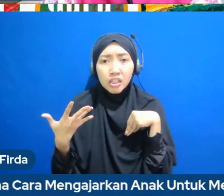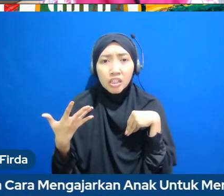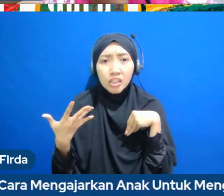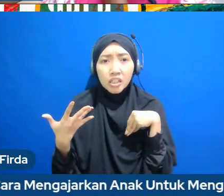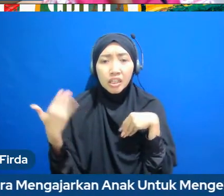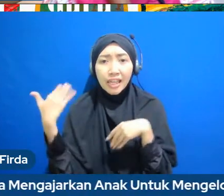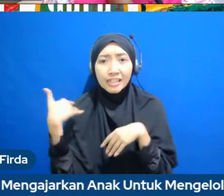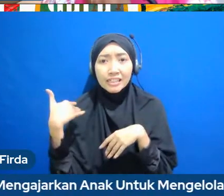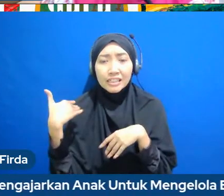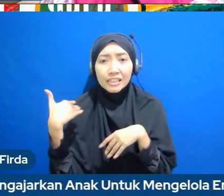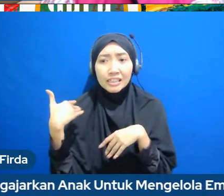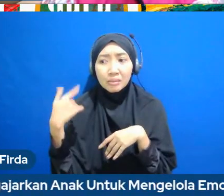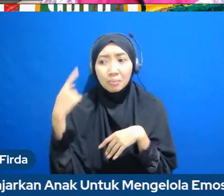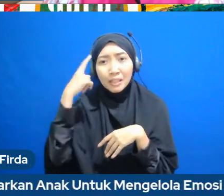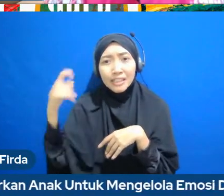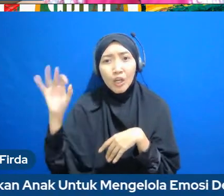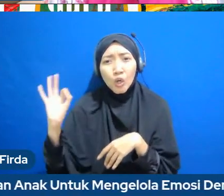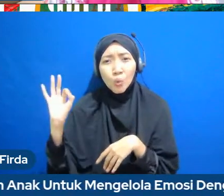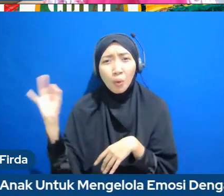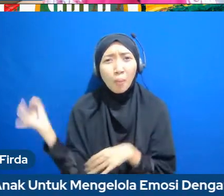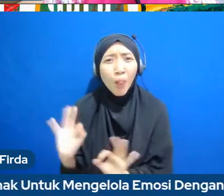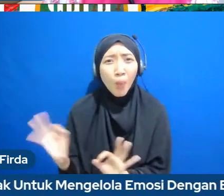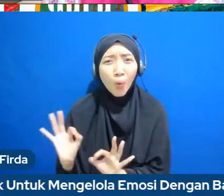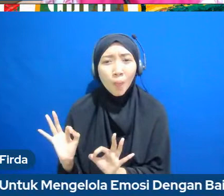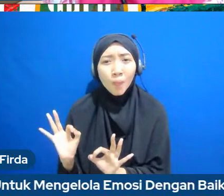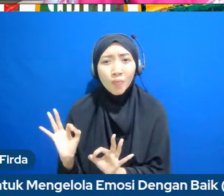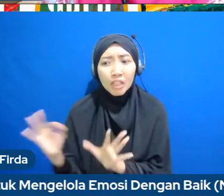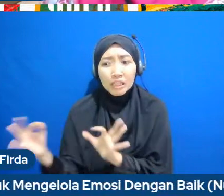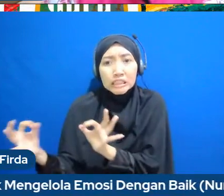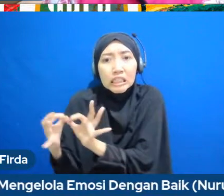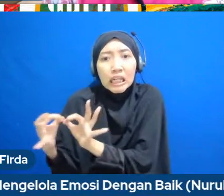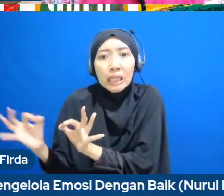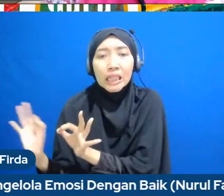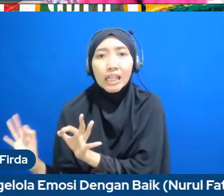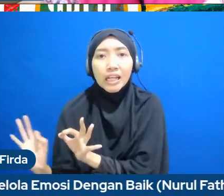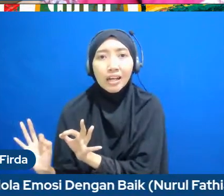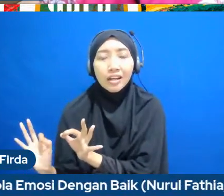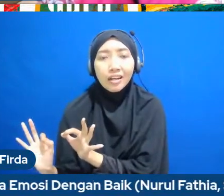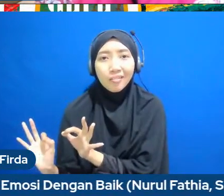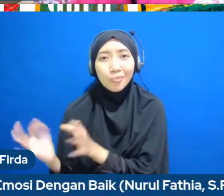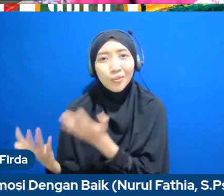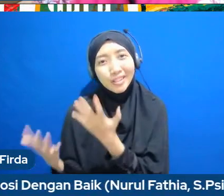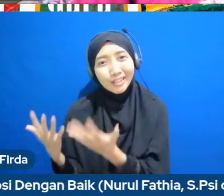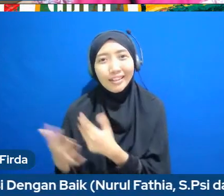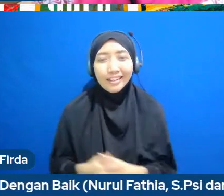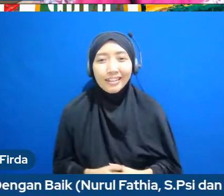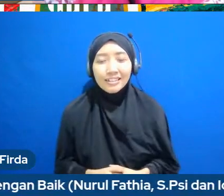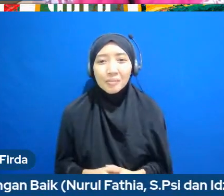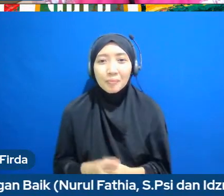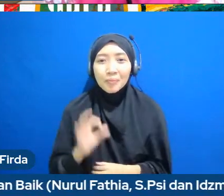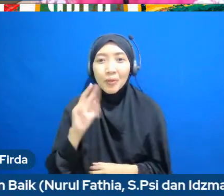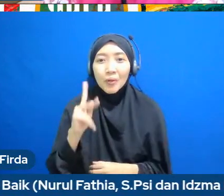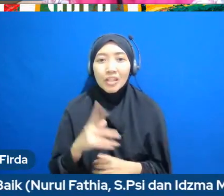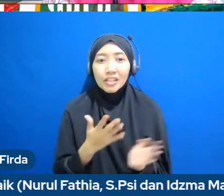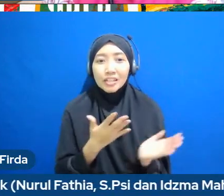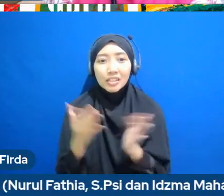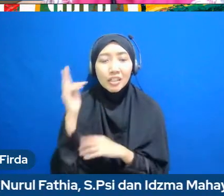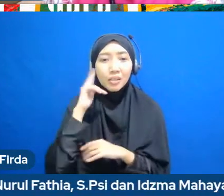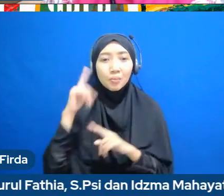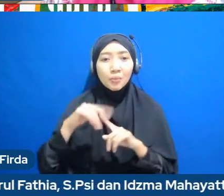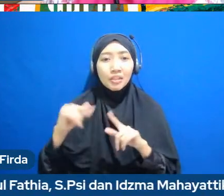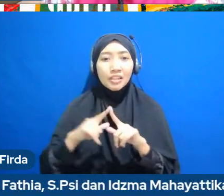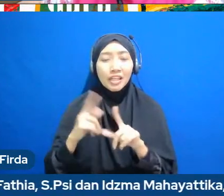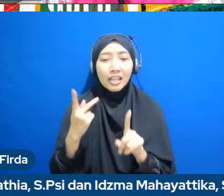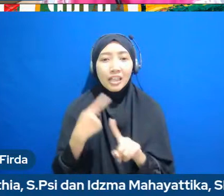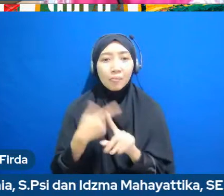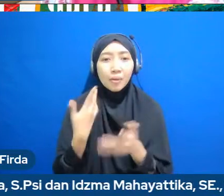tadi nggak bisa percaya sama orang tuanya yang kita nggak ada kedekatan dengan anak mungkin ya. Oke, mungkin Bu Tia bisa menambahkan Bu